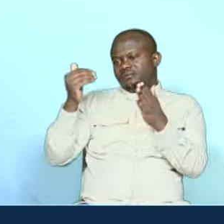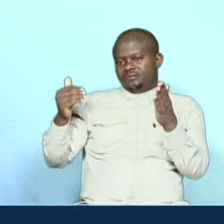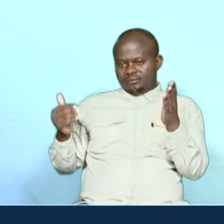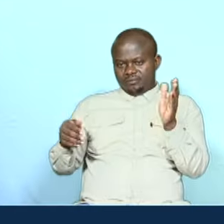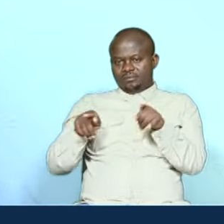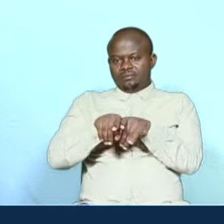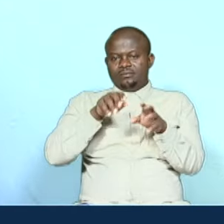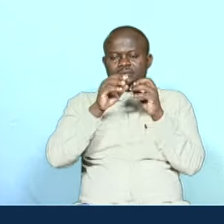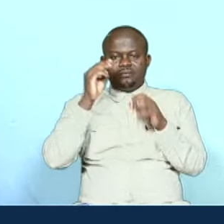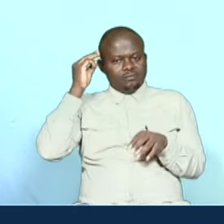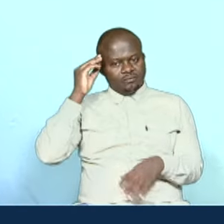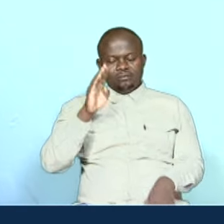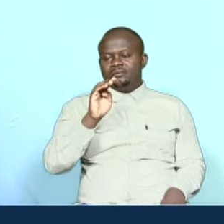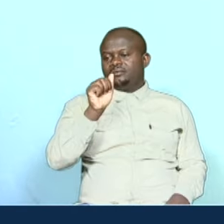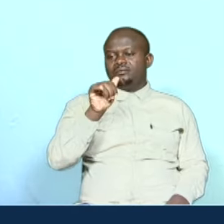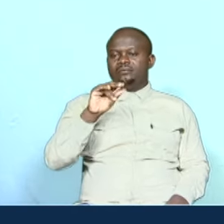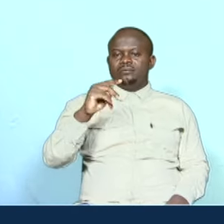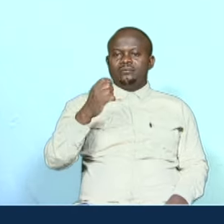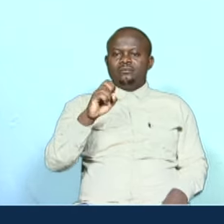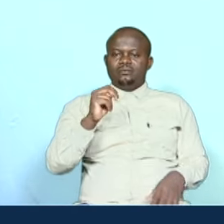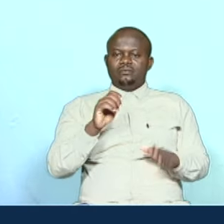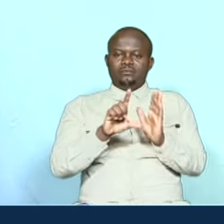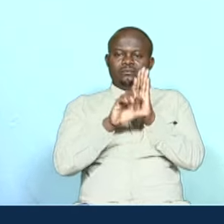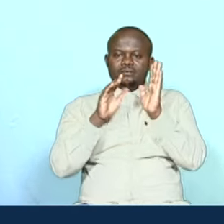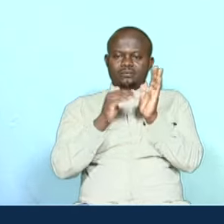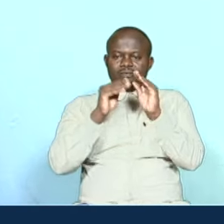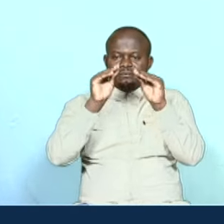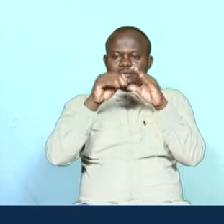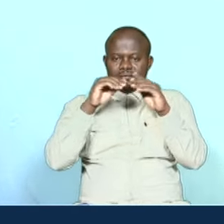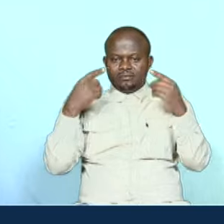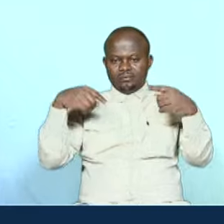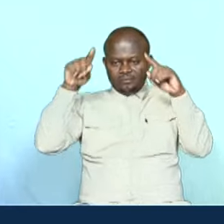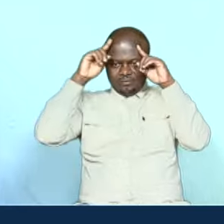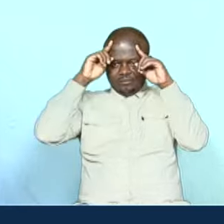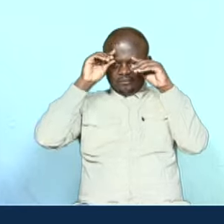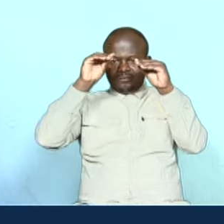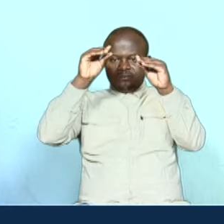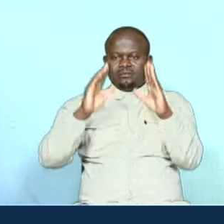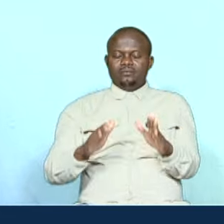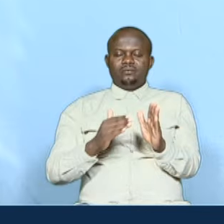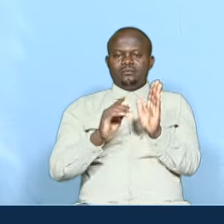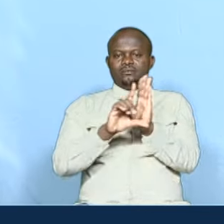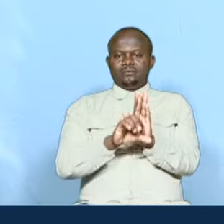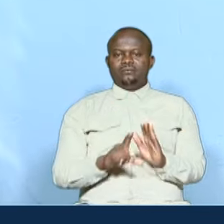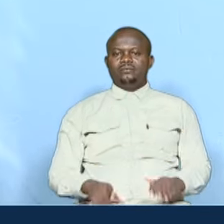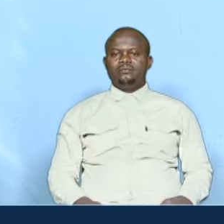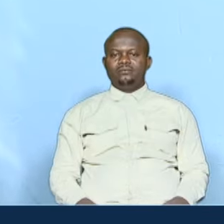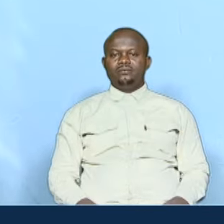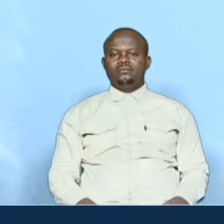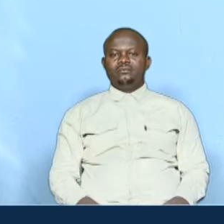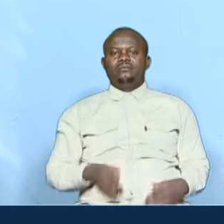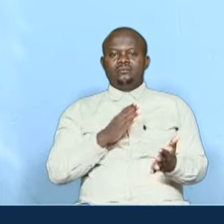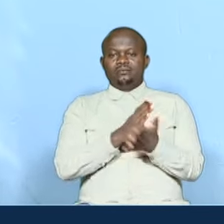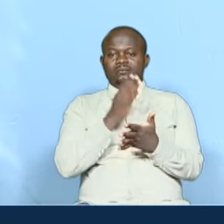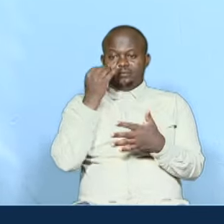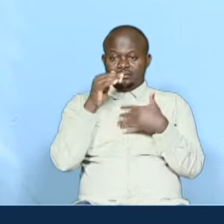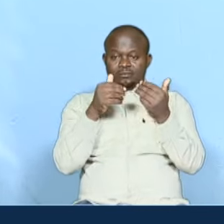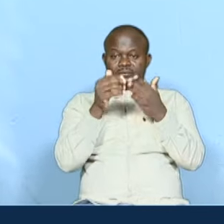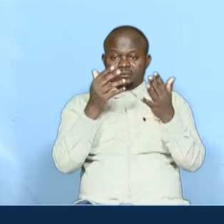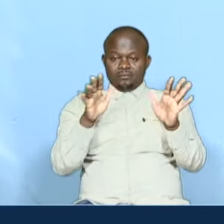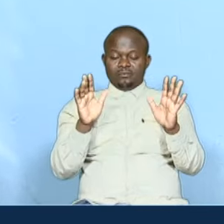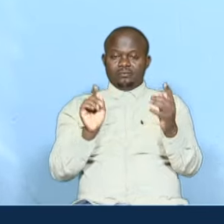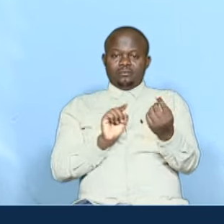na Maitre Bayingana Janvier, umunyamategeko akaba ari umwarimu muri kaminuza wigisha amategeko. Bose iyo bamaze guhura icyo